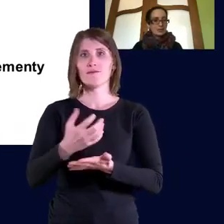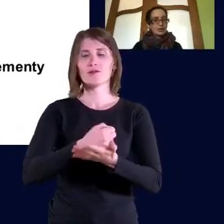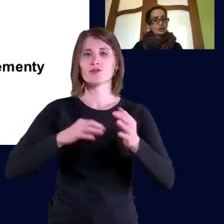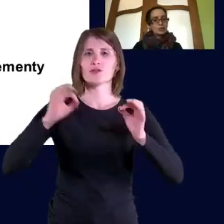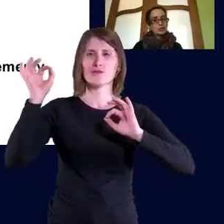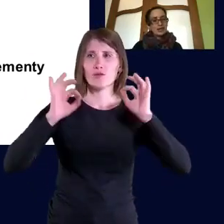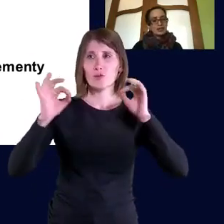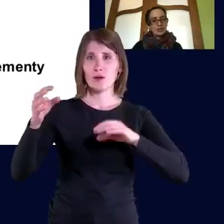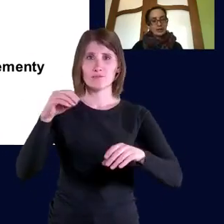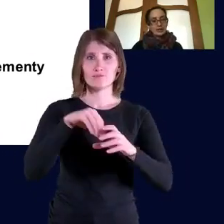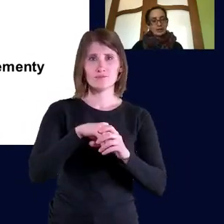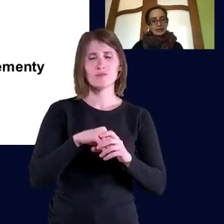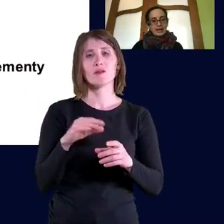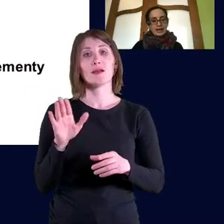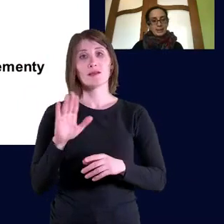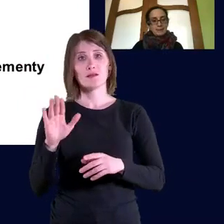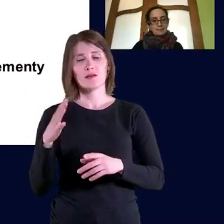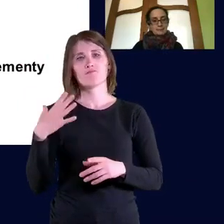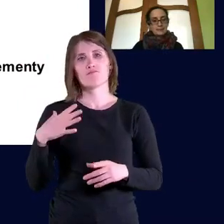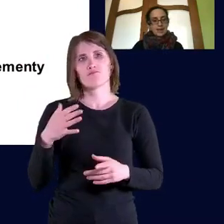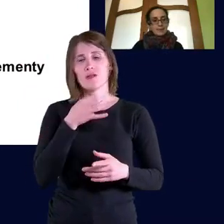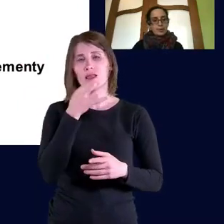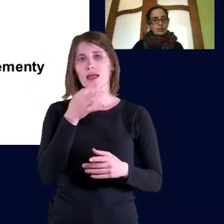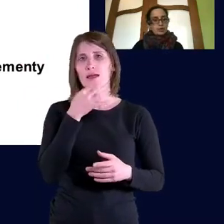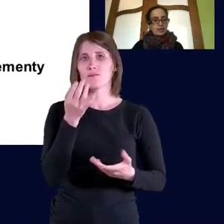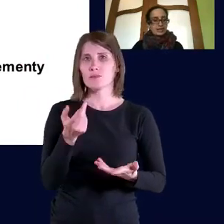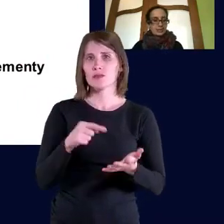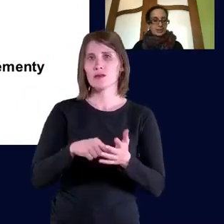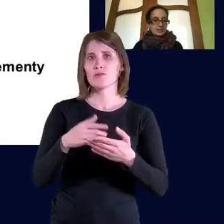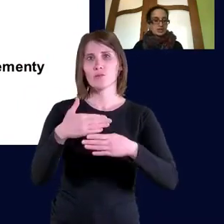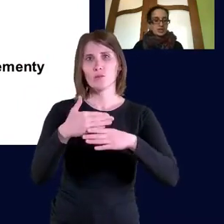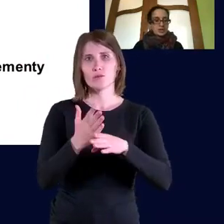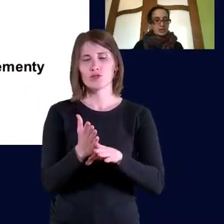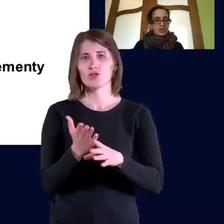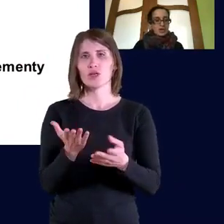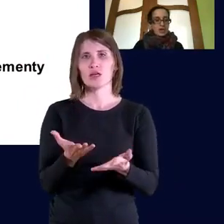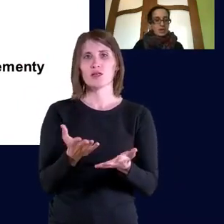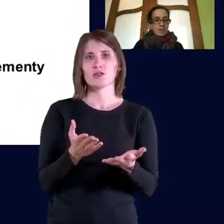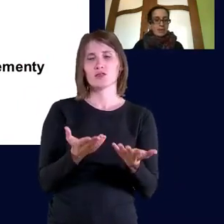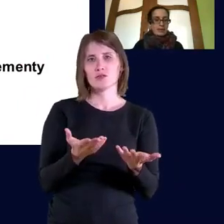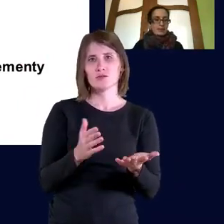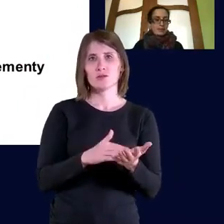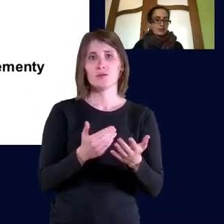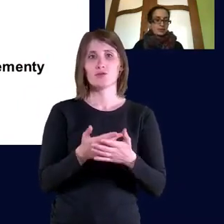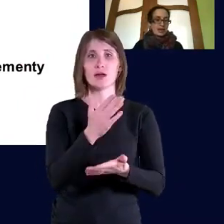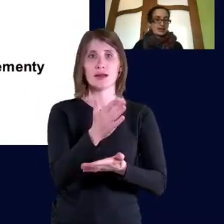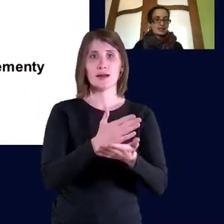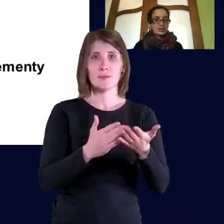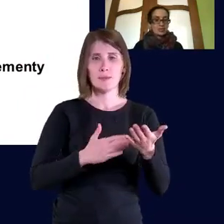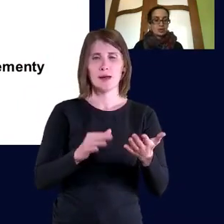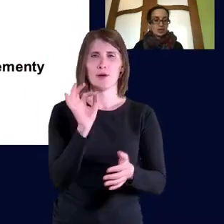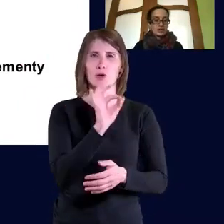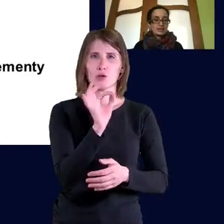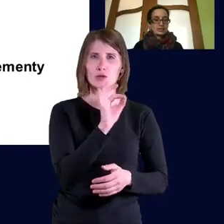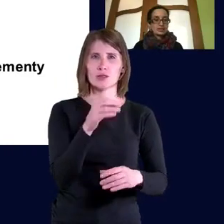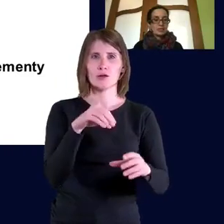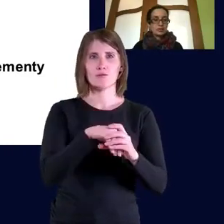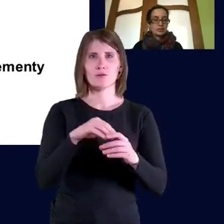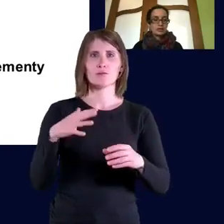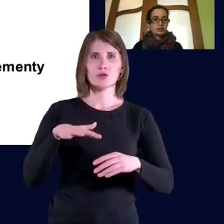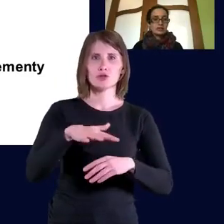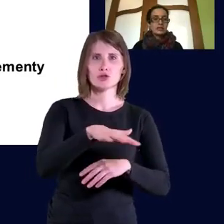informacji mapie tylko rozbijać ją na poszczególne adaptacje Czyli jak mamy mapę w oryginale Gdzie są